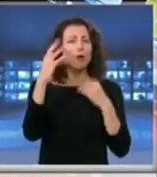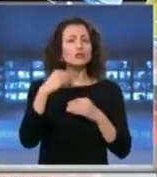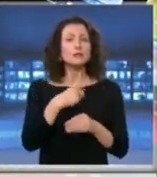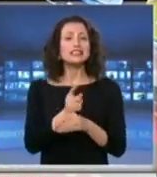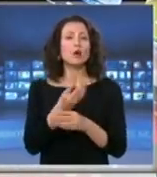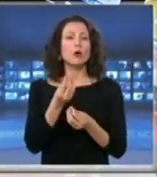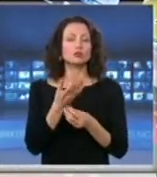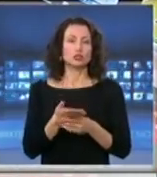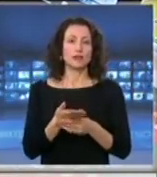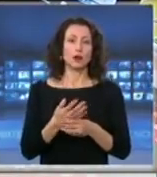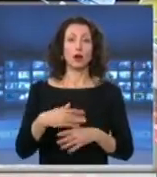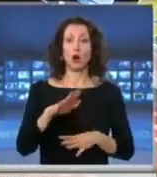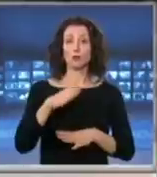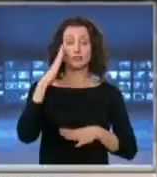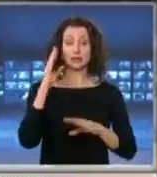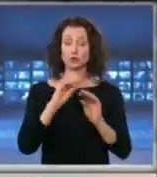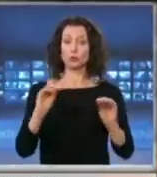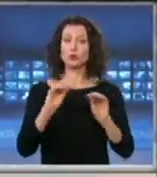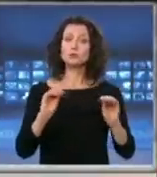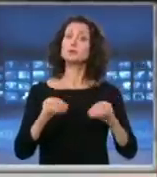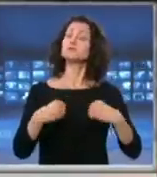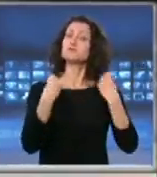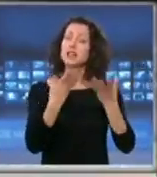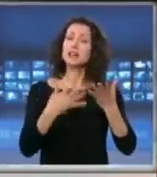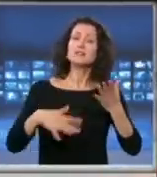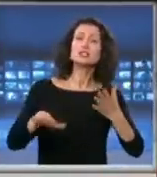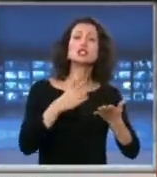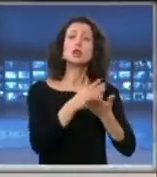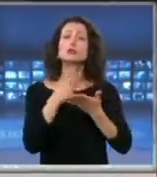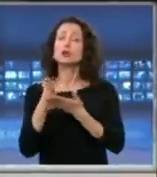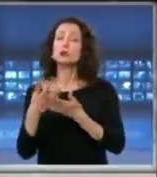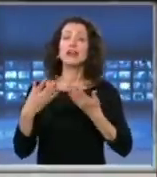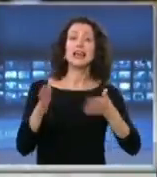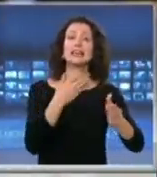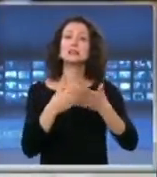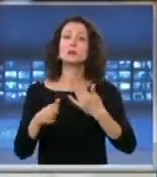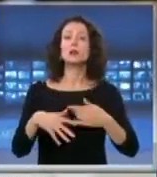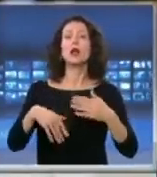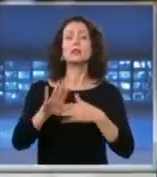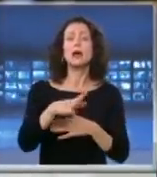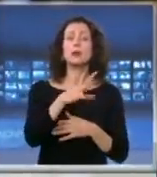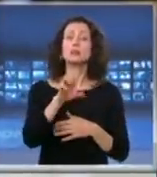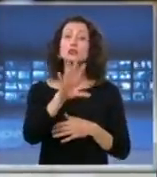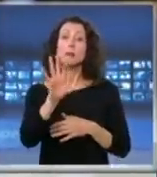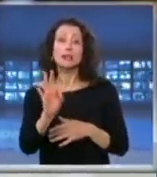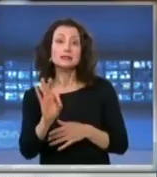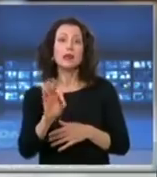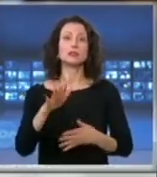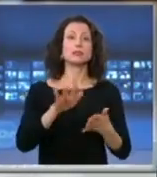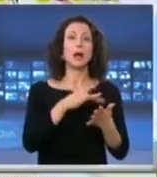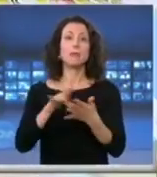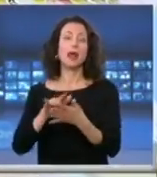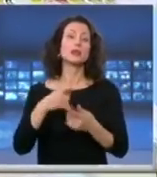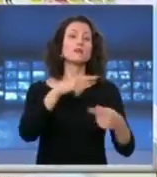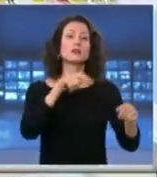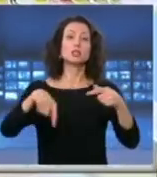били осигурили всички заявени за учителите устройства и били разпределили над 550 дарени таблета в различни области на страната.